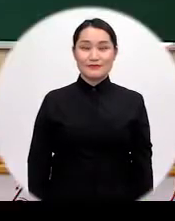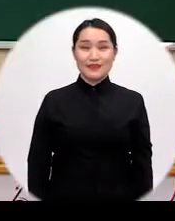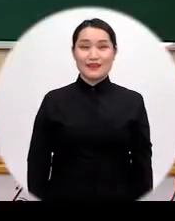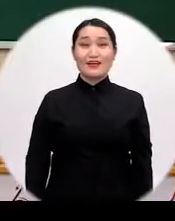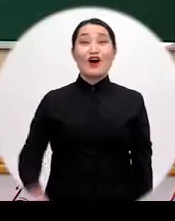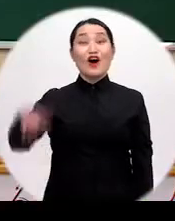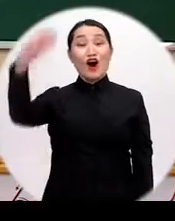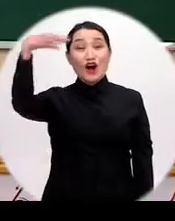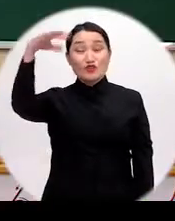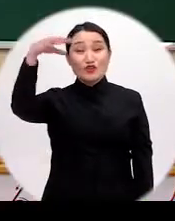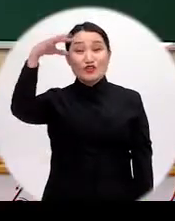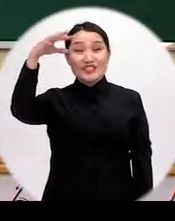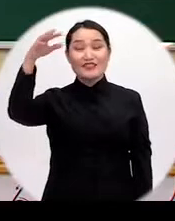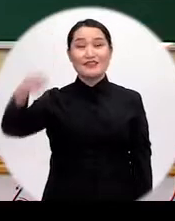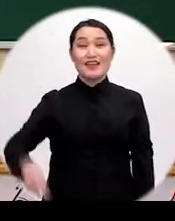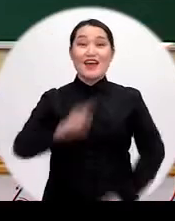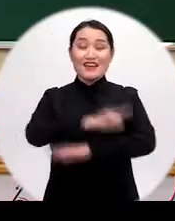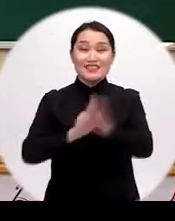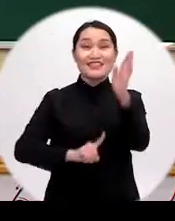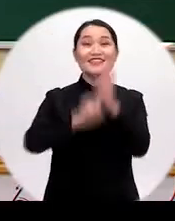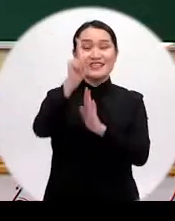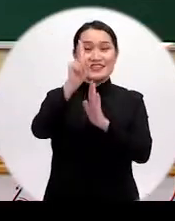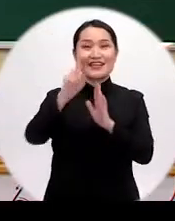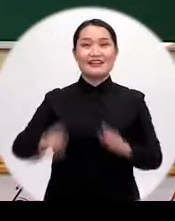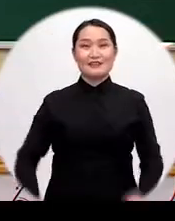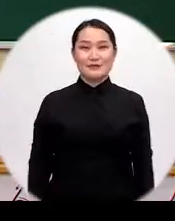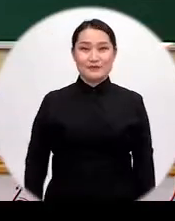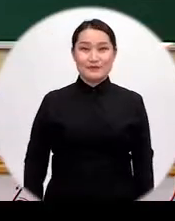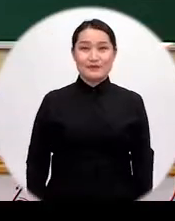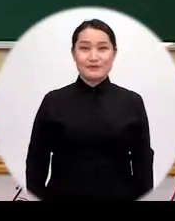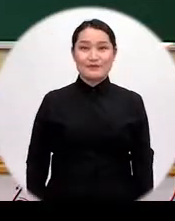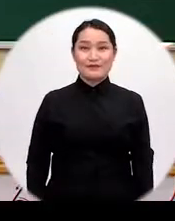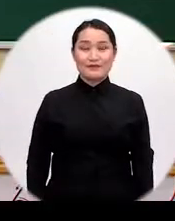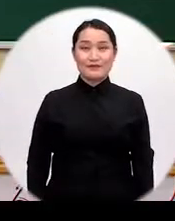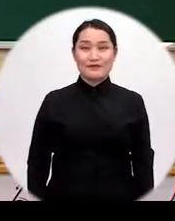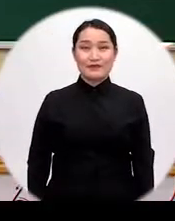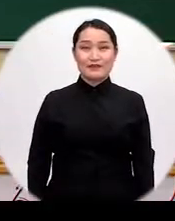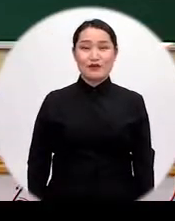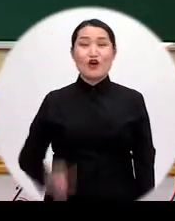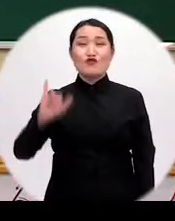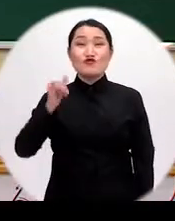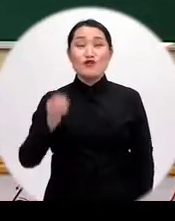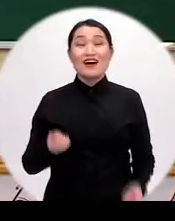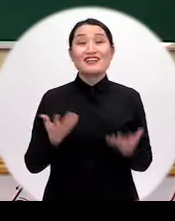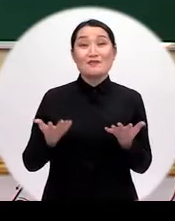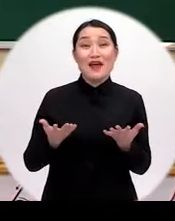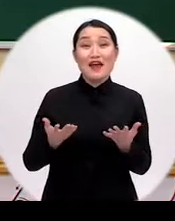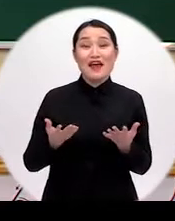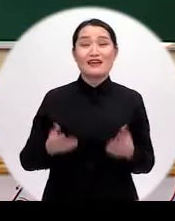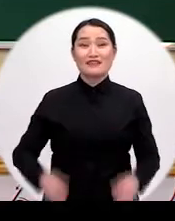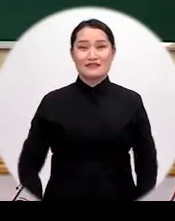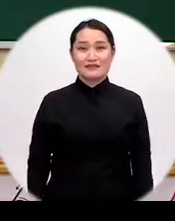Тимийн хүүхдүүдээ хонх дуурлаа хичээл эхлэхэд бэлэн боллоо. Сая хонх